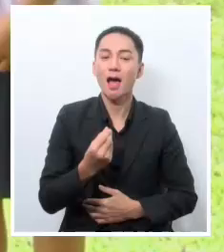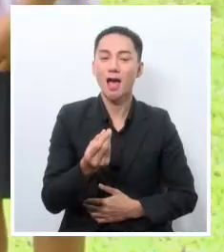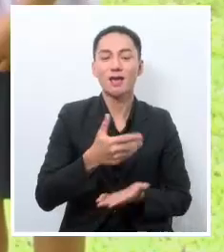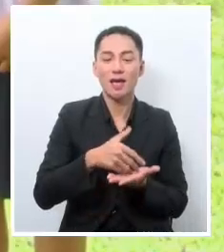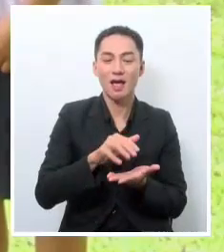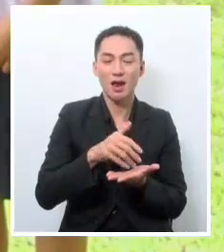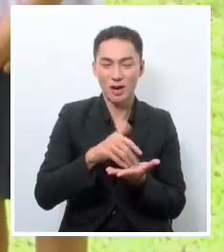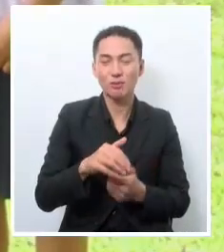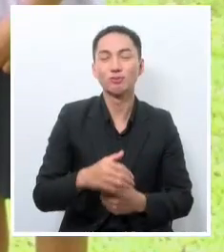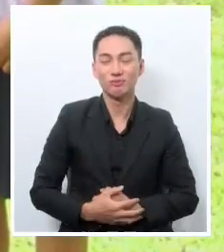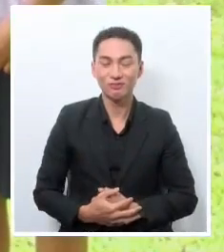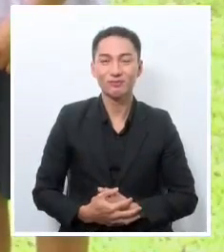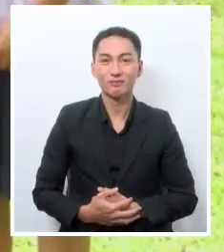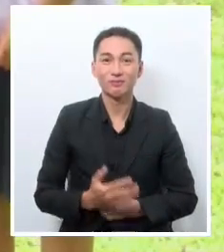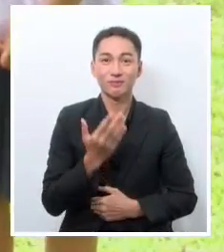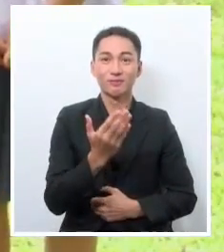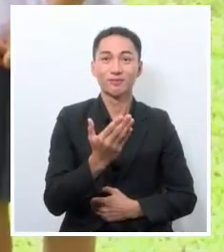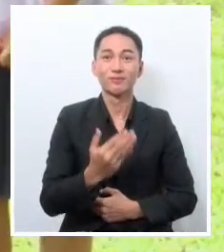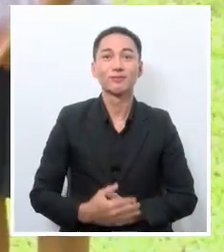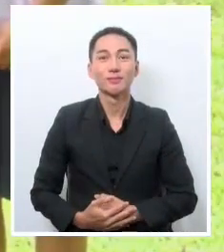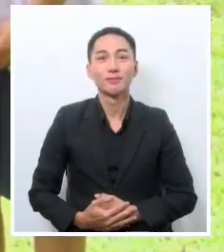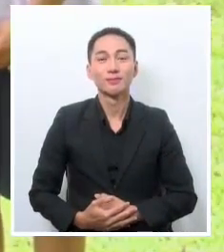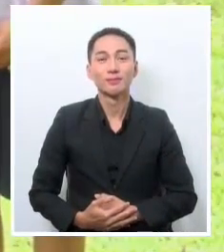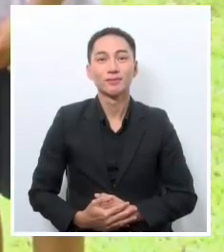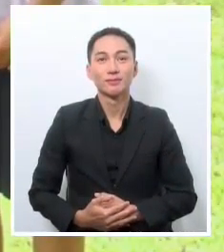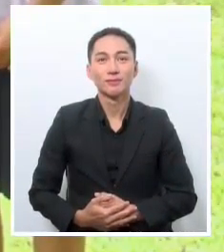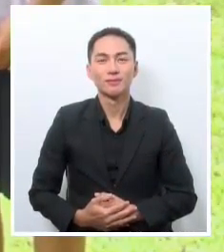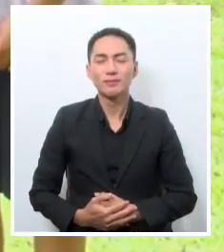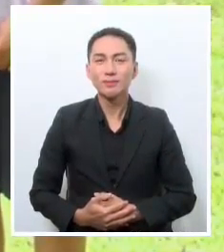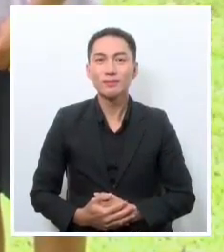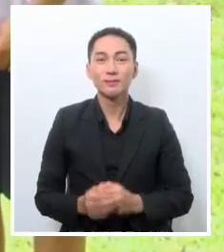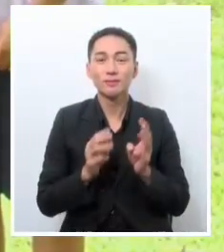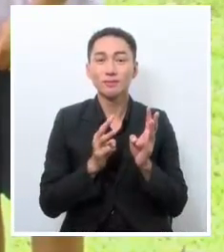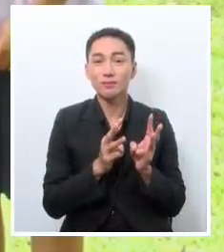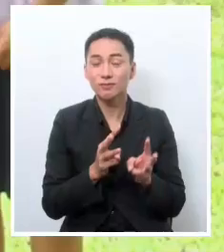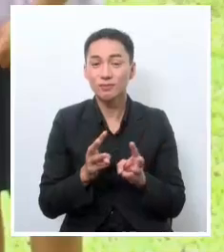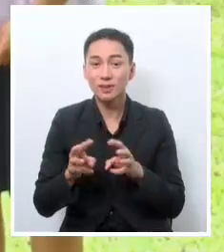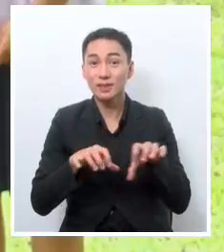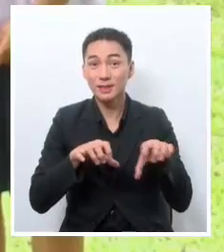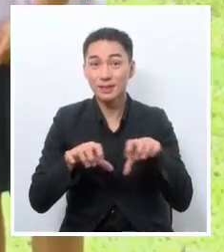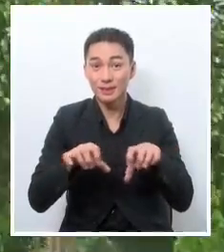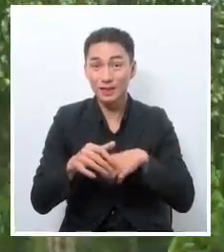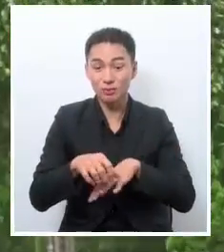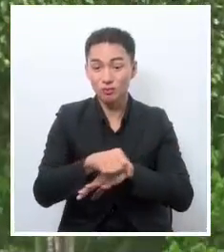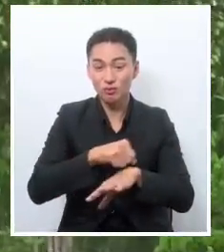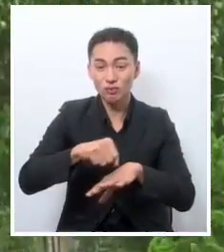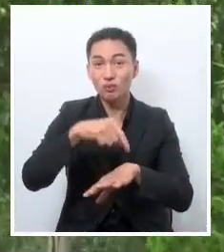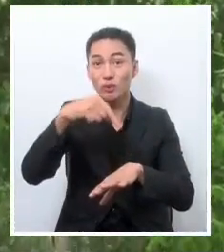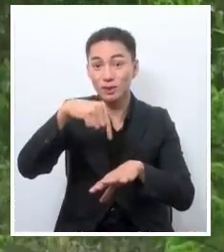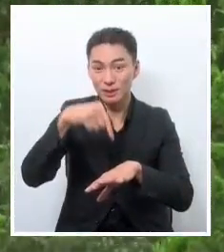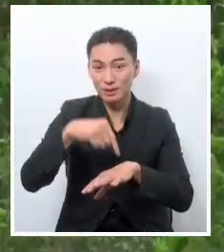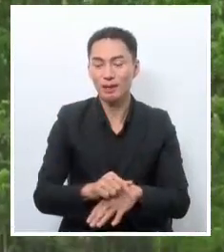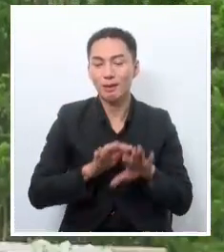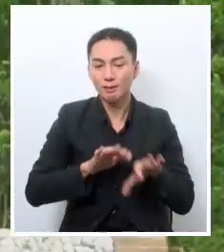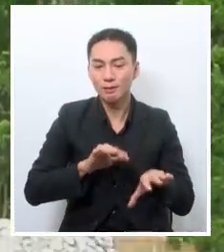ในแนวทางการบูรณาการค่ะค่ะสำหรับแนวทางการขับเคลื่อนบูรณาการการใช้อุทยานเพทพระเกียรติบ้านหมาแข้งนะคะ